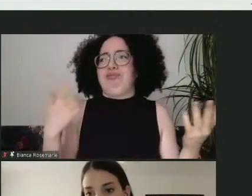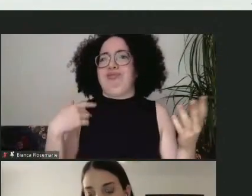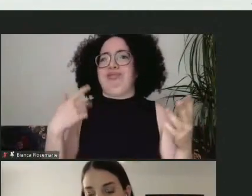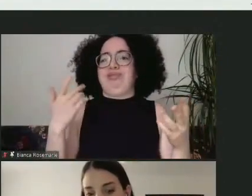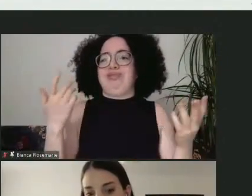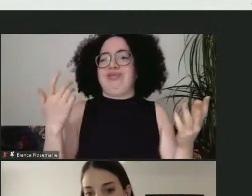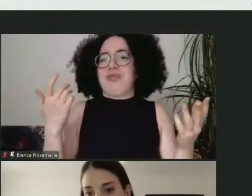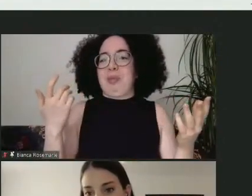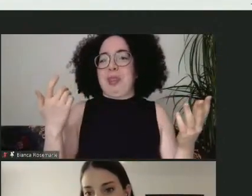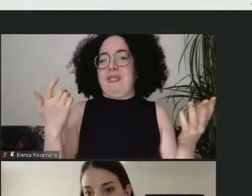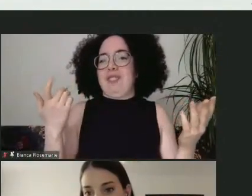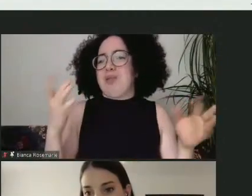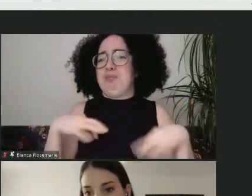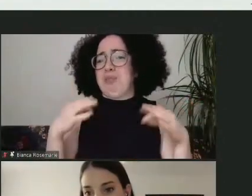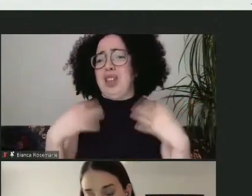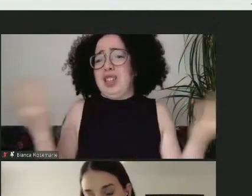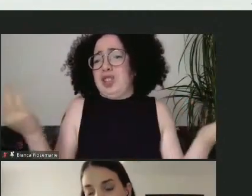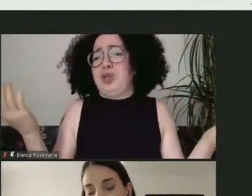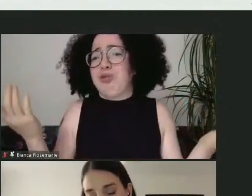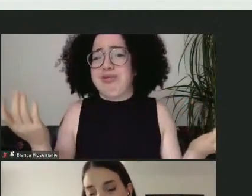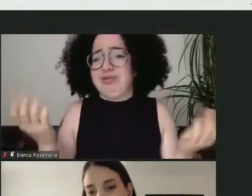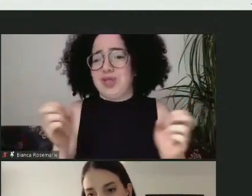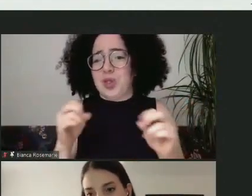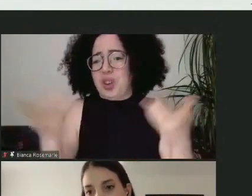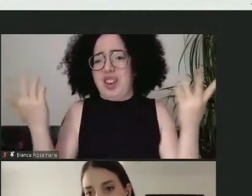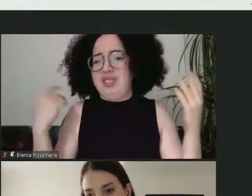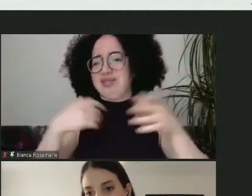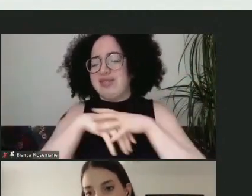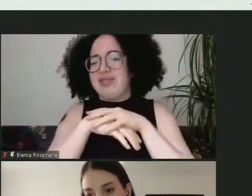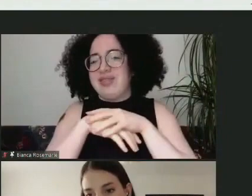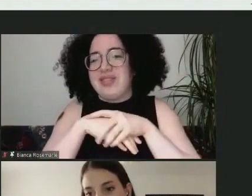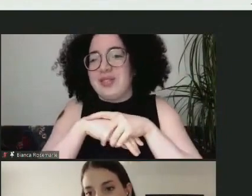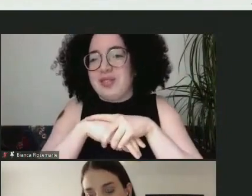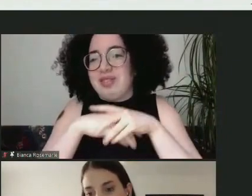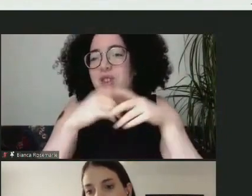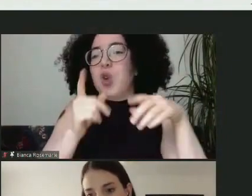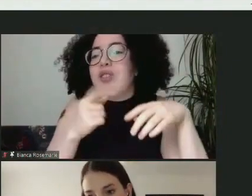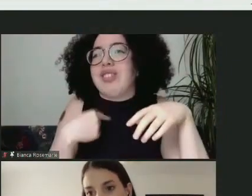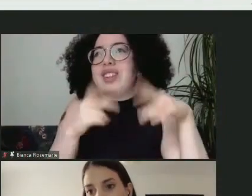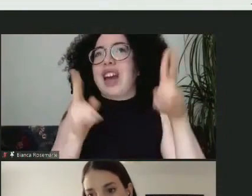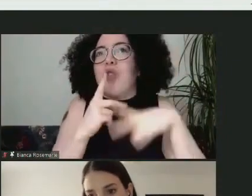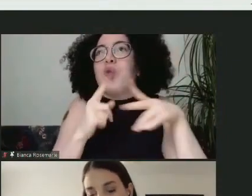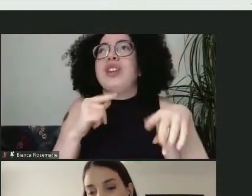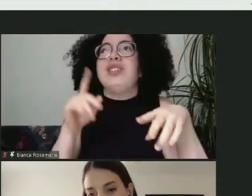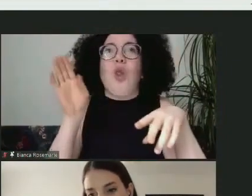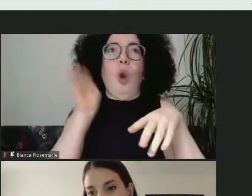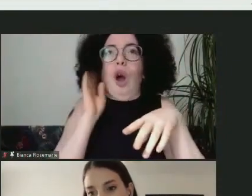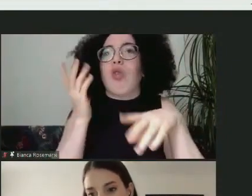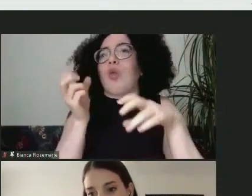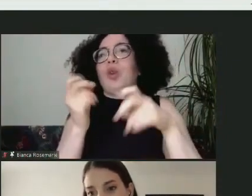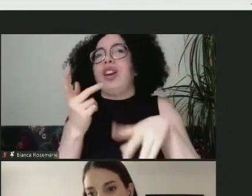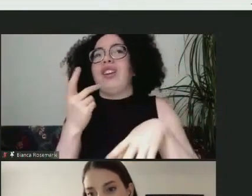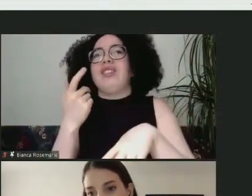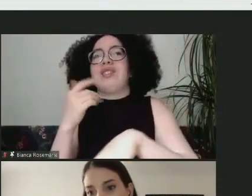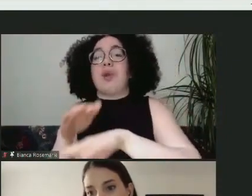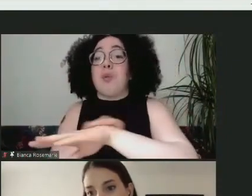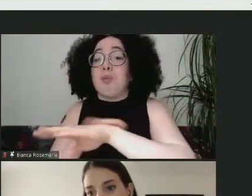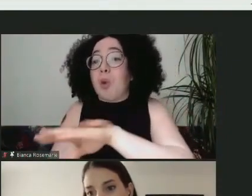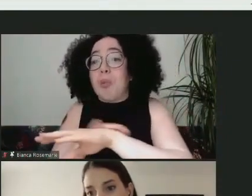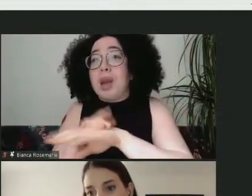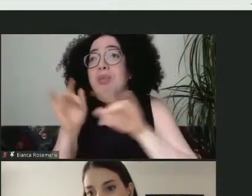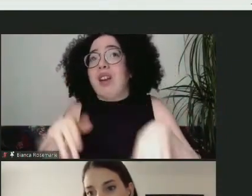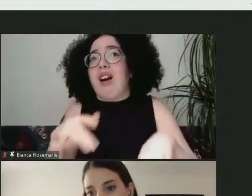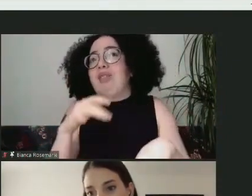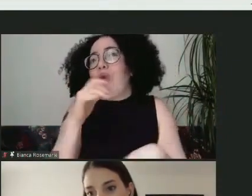und trotzdem denke ich mal, bin ich ein normaler Mensch, ja, und ich bin gesund, also es ist okay für mich. Also ich kann auch nicht